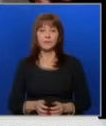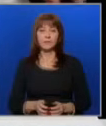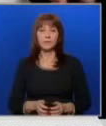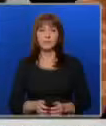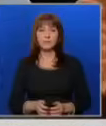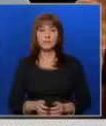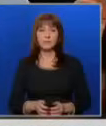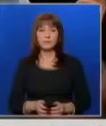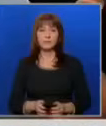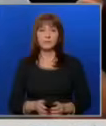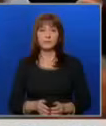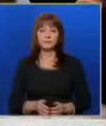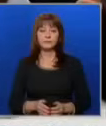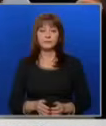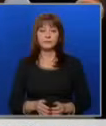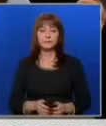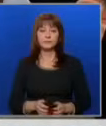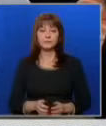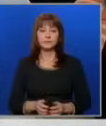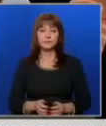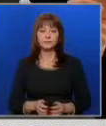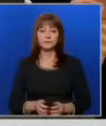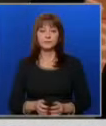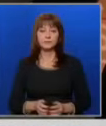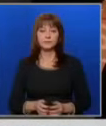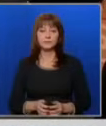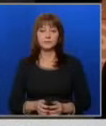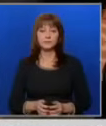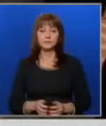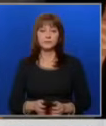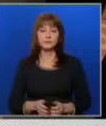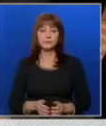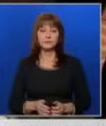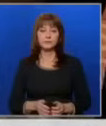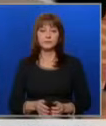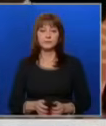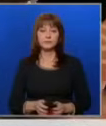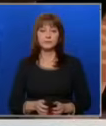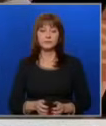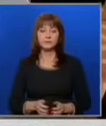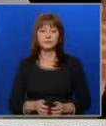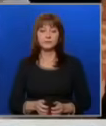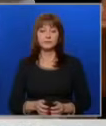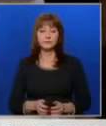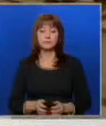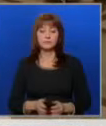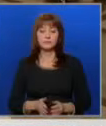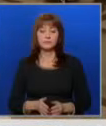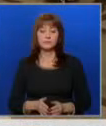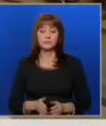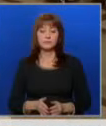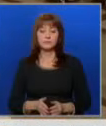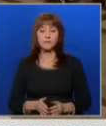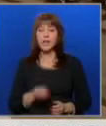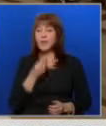прегараме всички. Да. Рилка Филипов, член новий. Против снимки. Всички са валидни. Всичко са създадени квадрат и бъде и ярко.